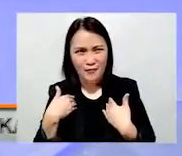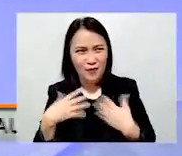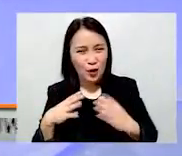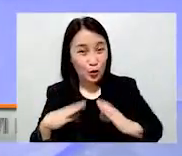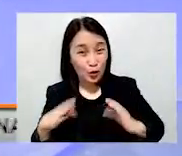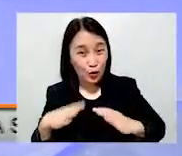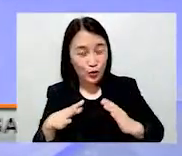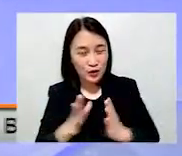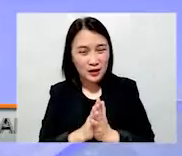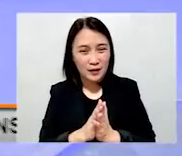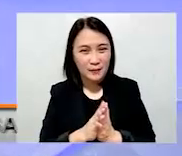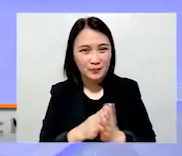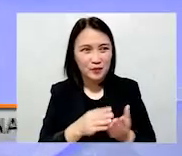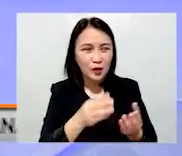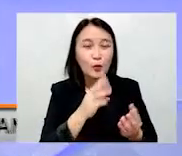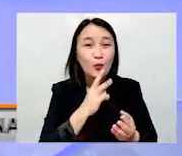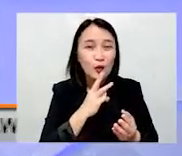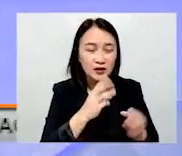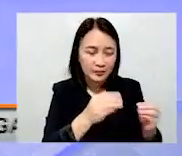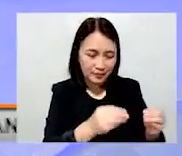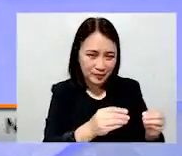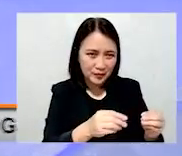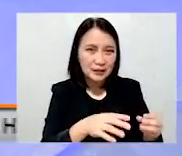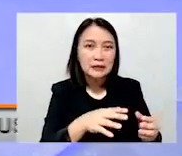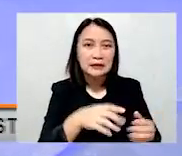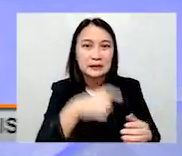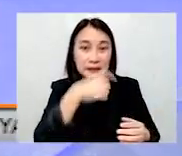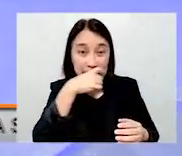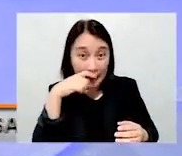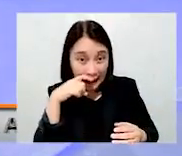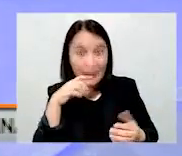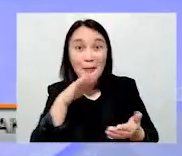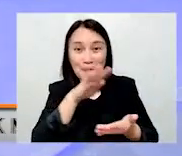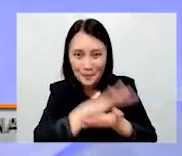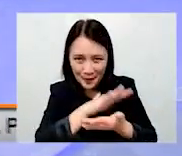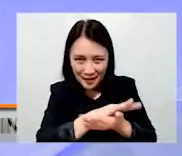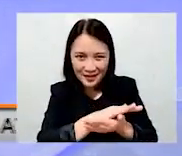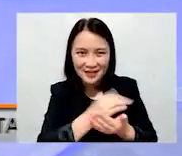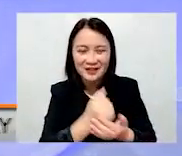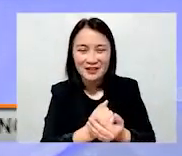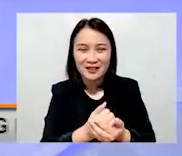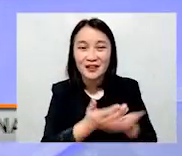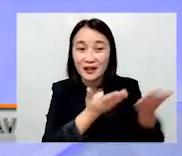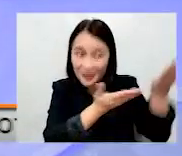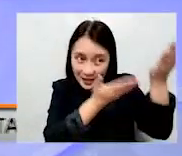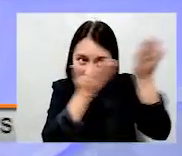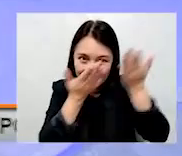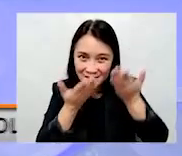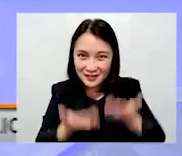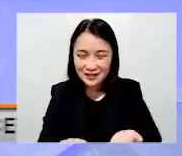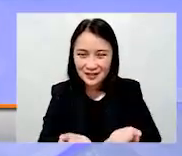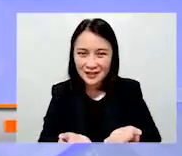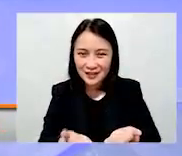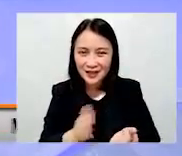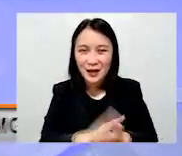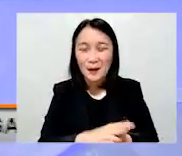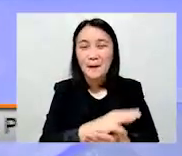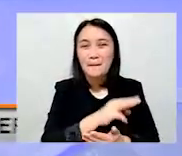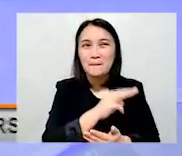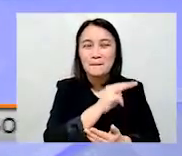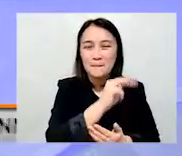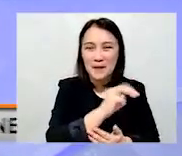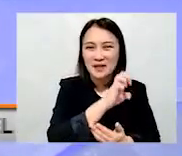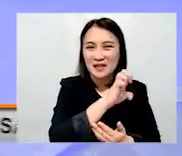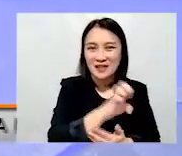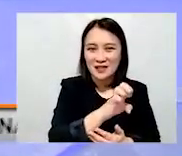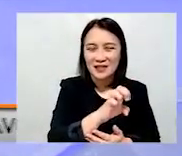pinatuyo at naging papel. Sa pangangalakal, napadpad po ang papel sa Middle East hanggang sa Europa at sa